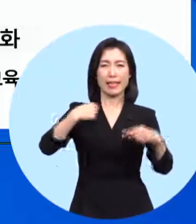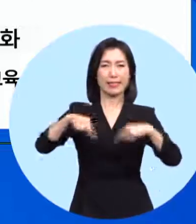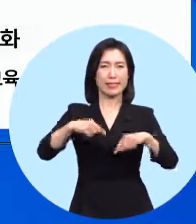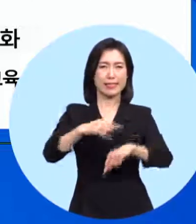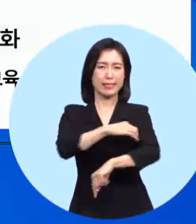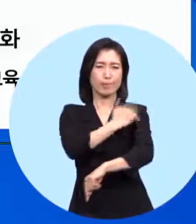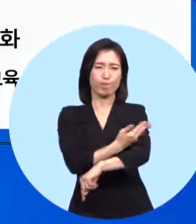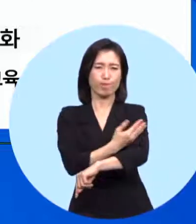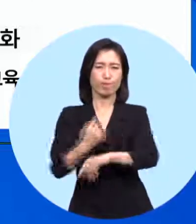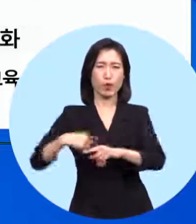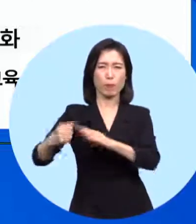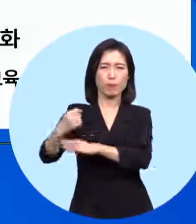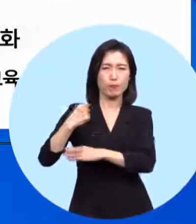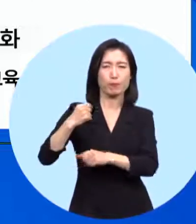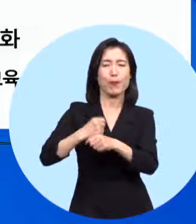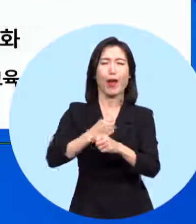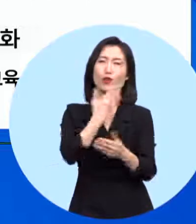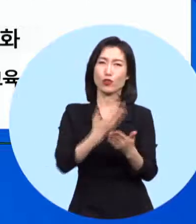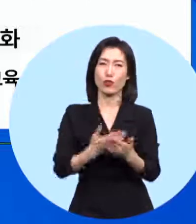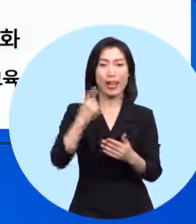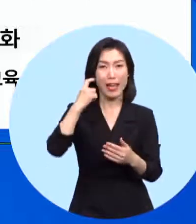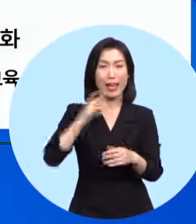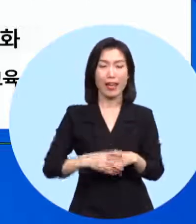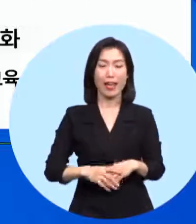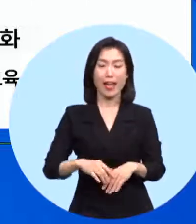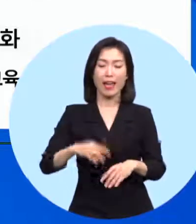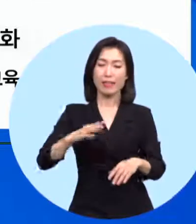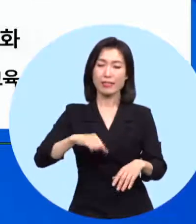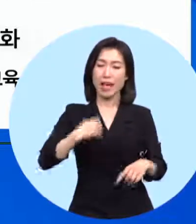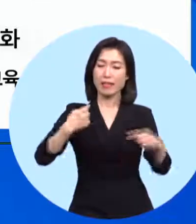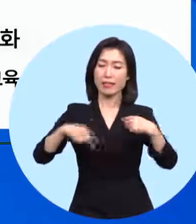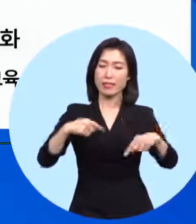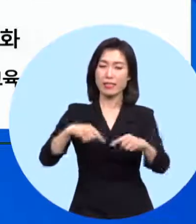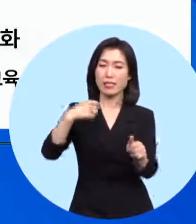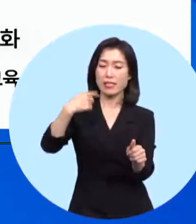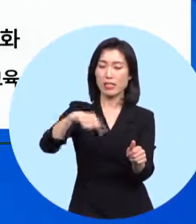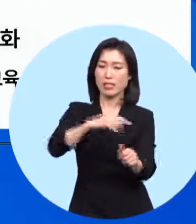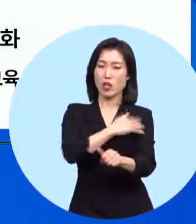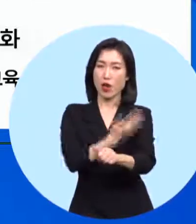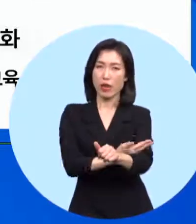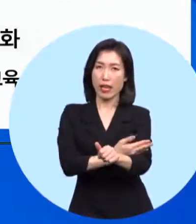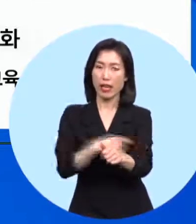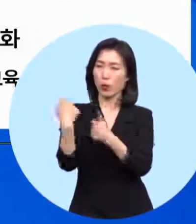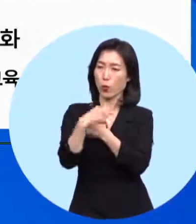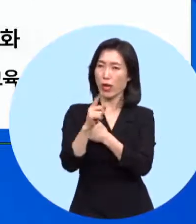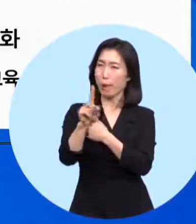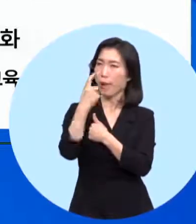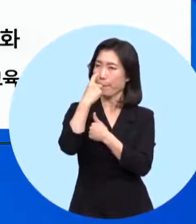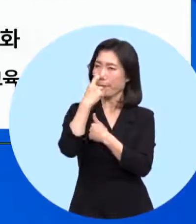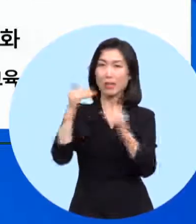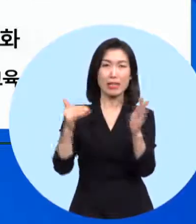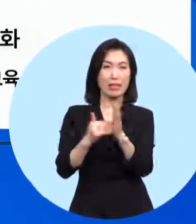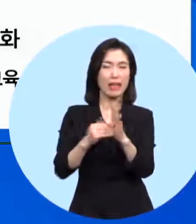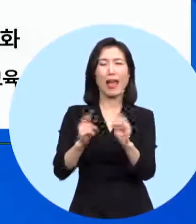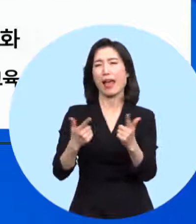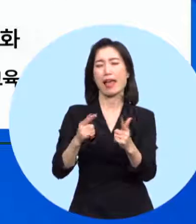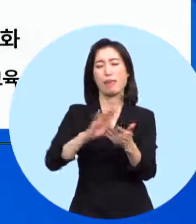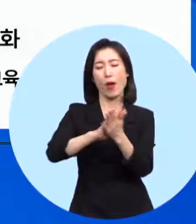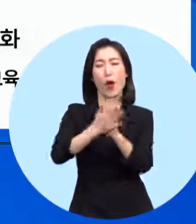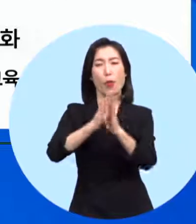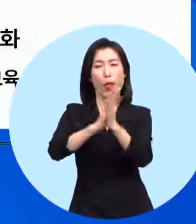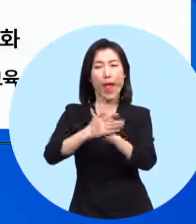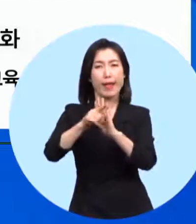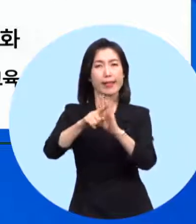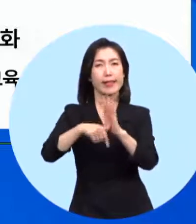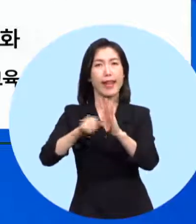굉장히 필요하다. 이 자치 역량이라고 하는 건 한 번 교육받아고 끝나는 건 아닌 것 같습니다. 변화하는 시대에 맞춰서